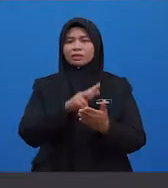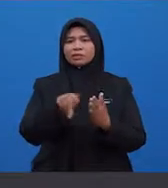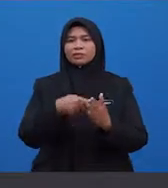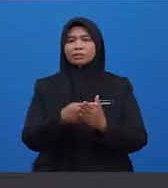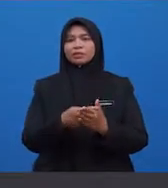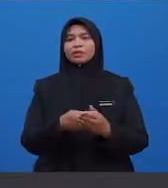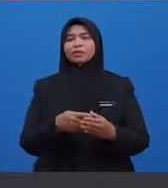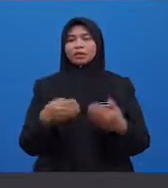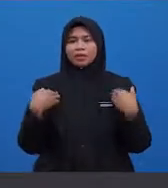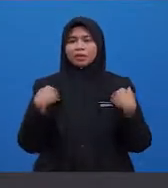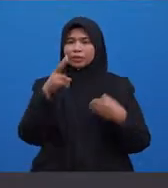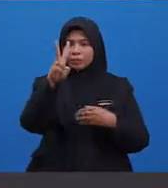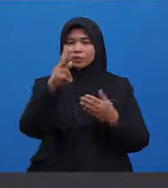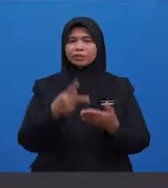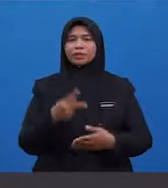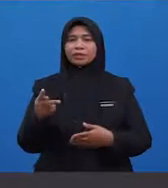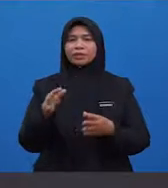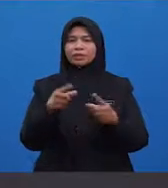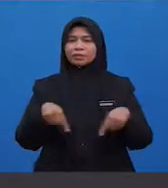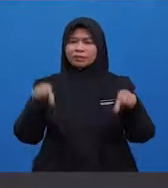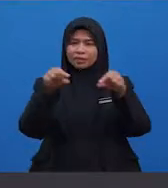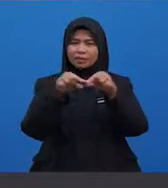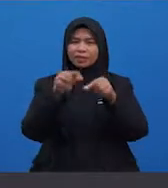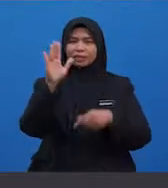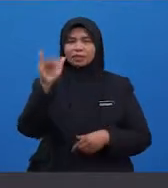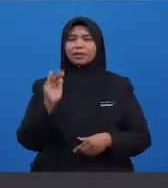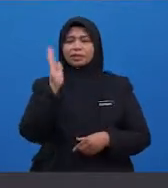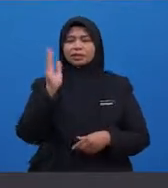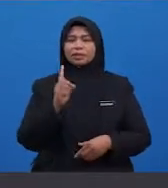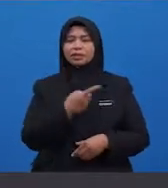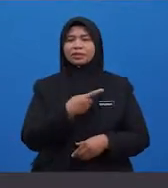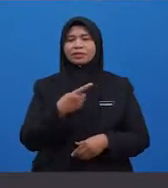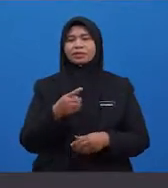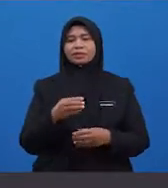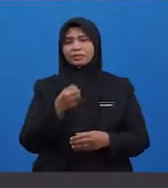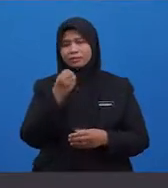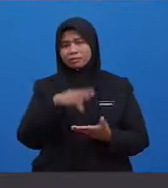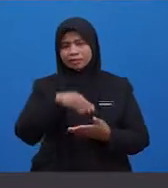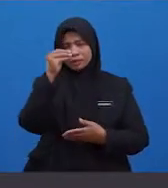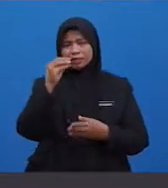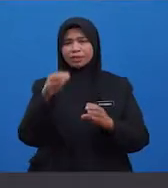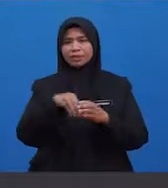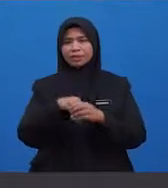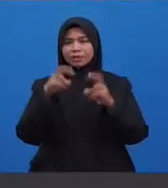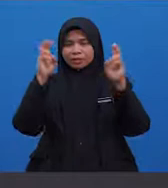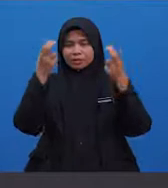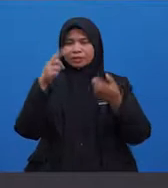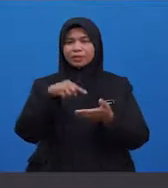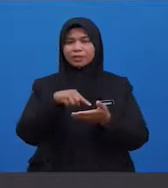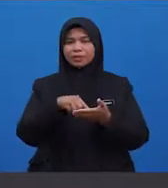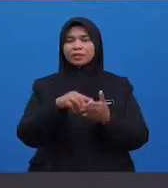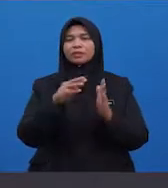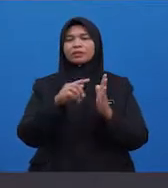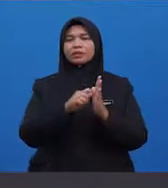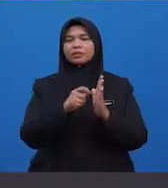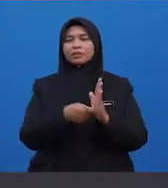Kesimpulannya, ada dua perkara penting yang akan kita sentuh pada topik ini, iaitu